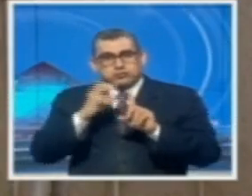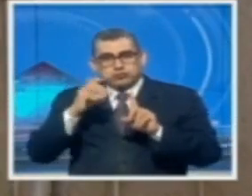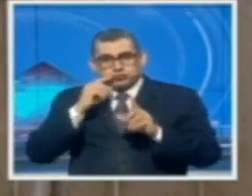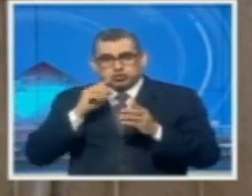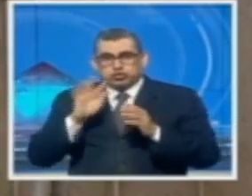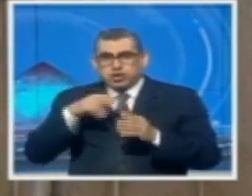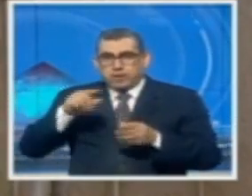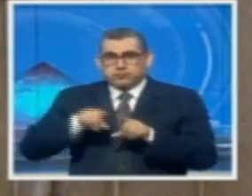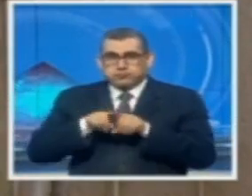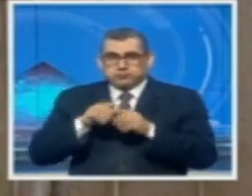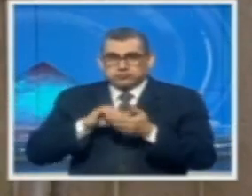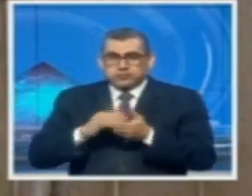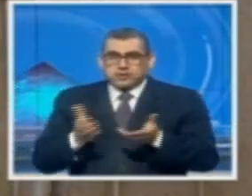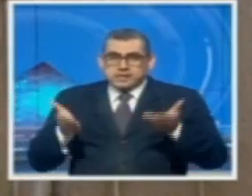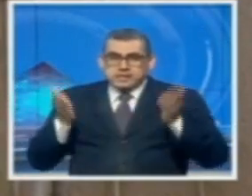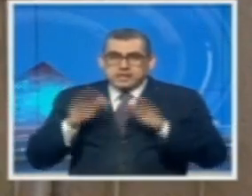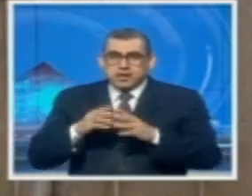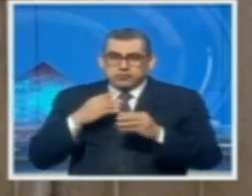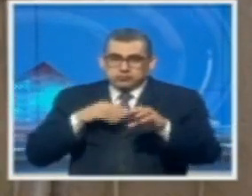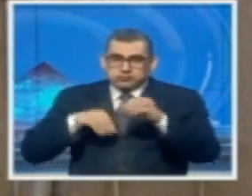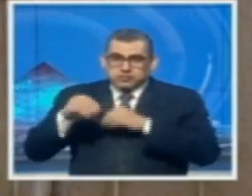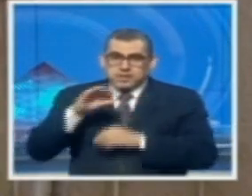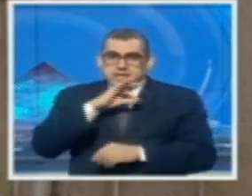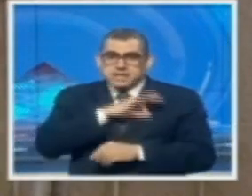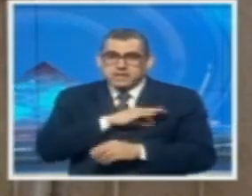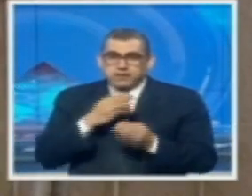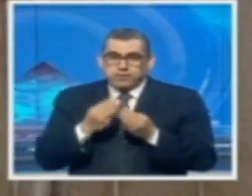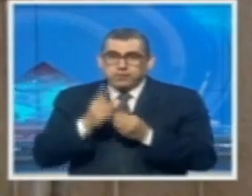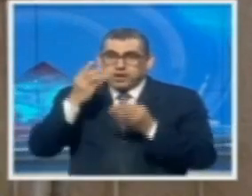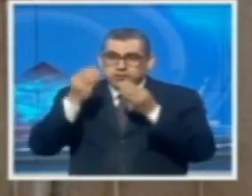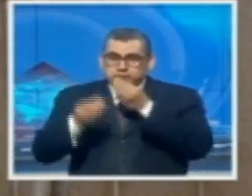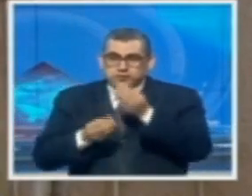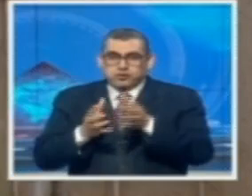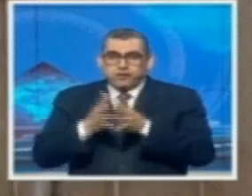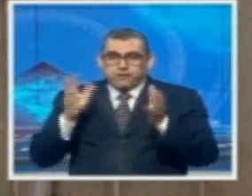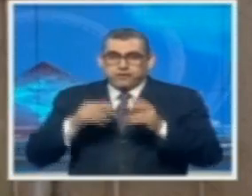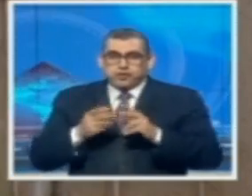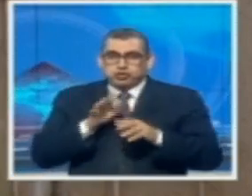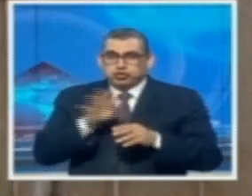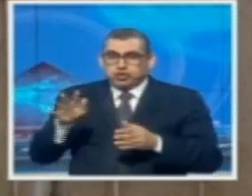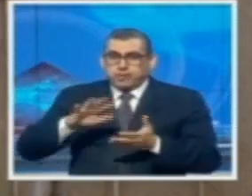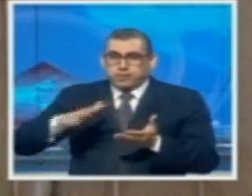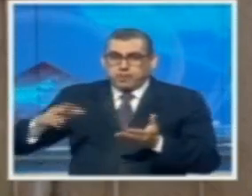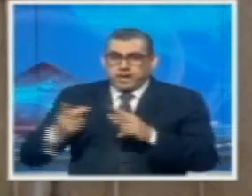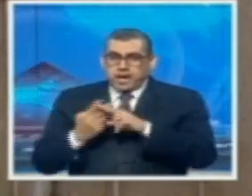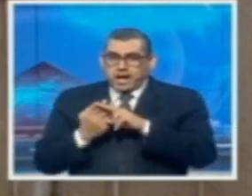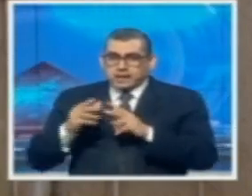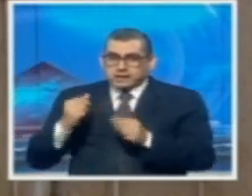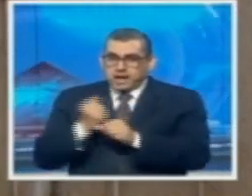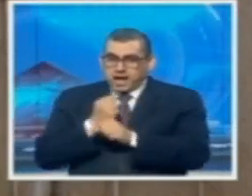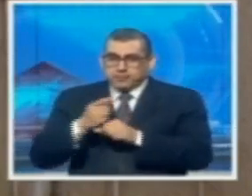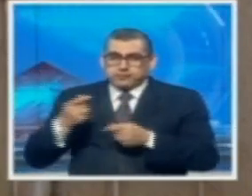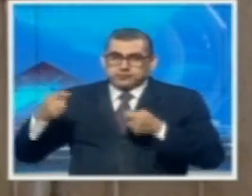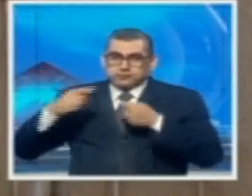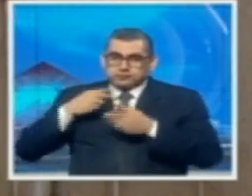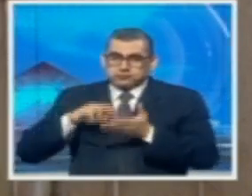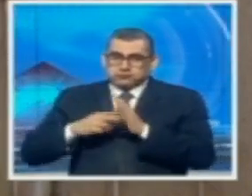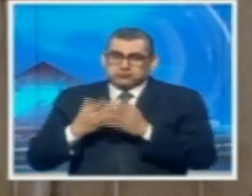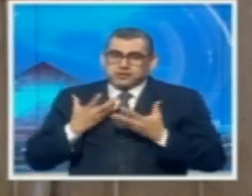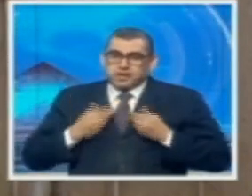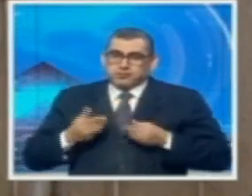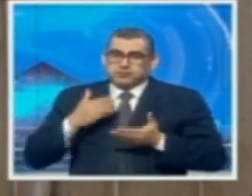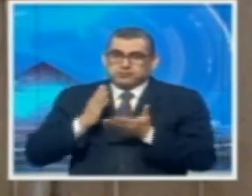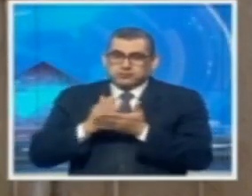الشعبين، فضلا عن تعظيم الاستفادة من الثروات الطبيعية في شرق المتوسط والعمل على تحقيق الأمن